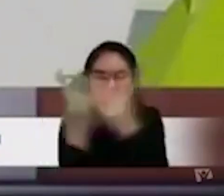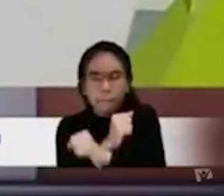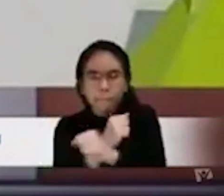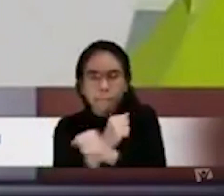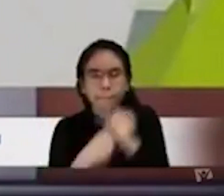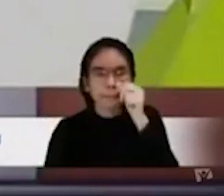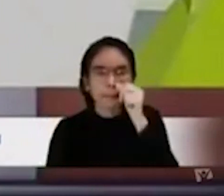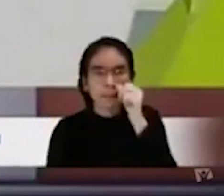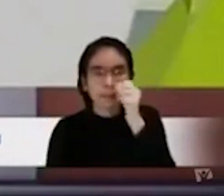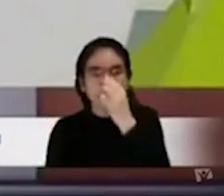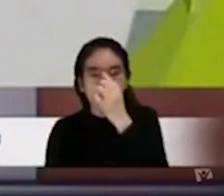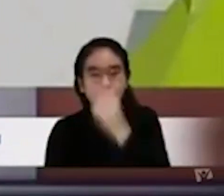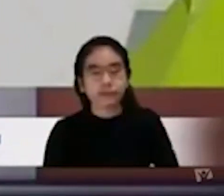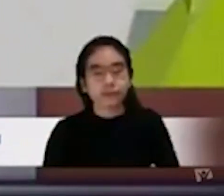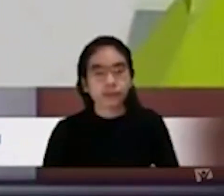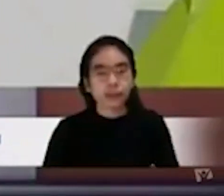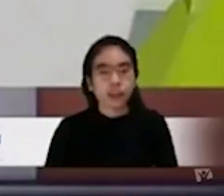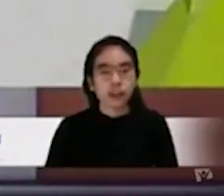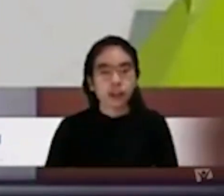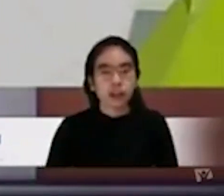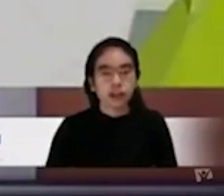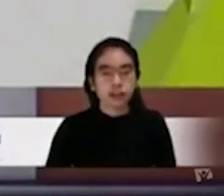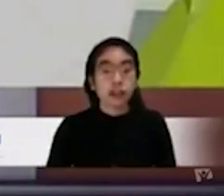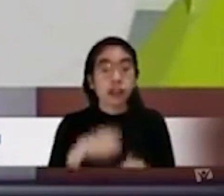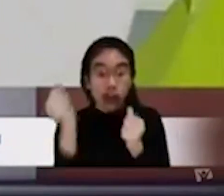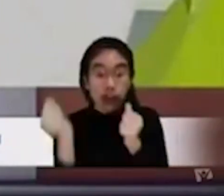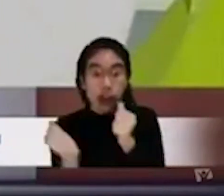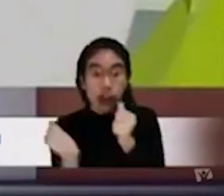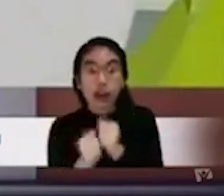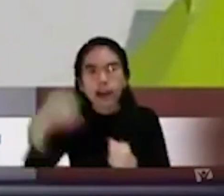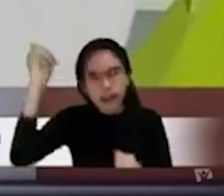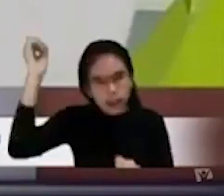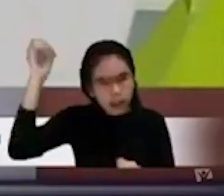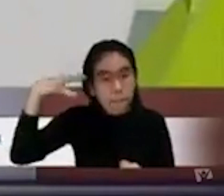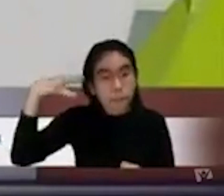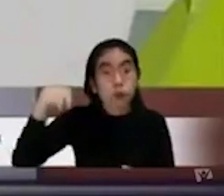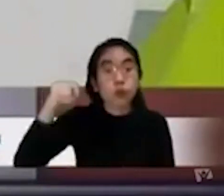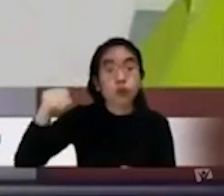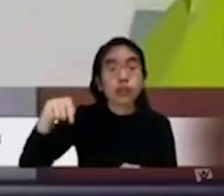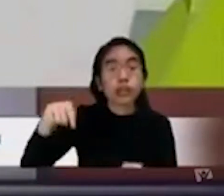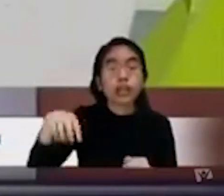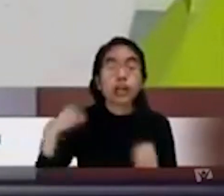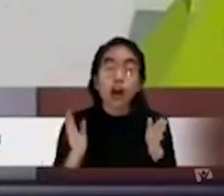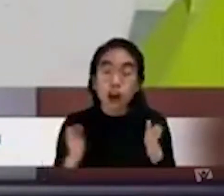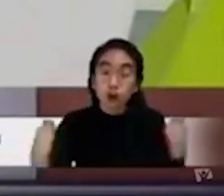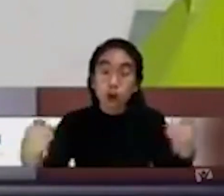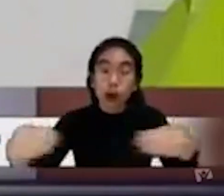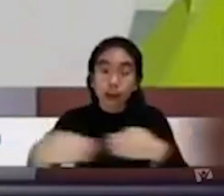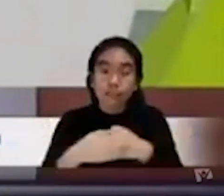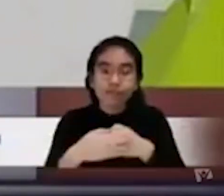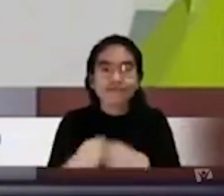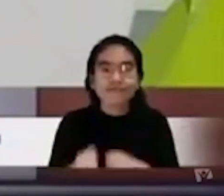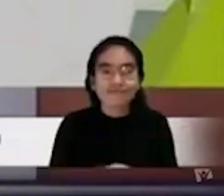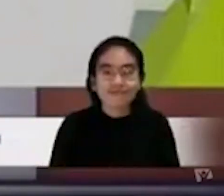ruangan, kita akan memiliki suhu tubuh yang akan lebih hangat. Lalu agar mata kita tidak